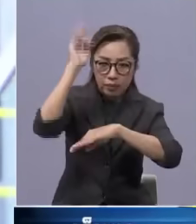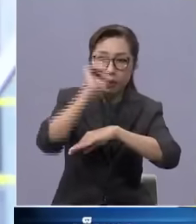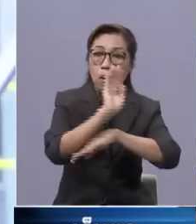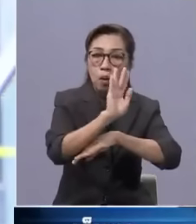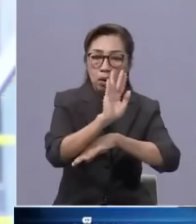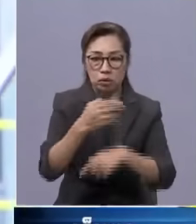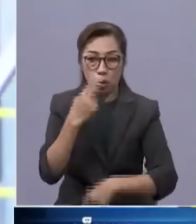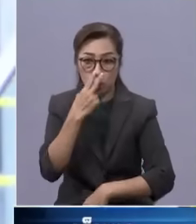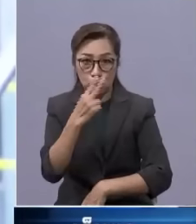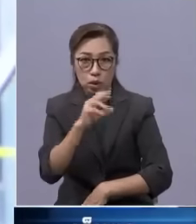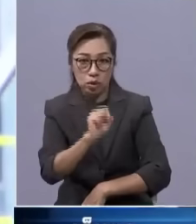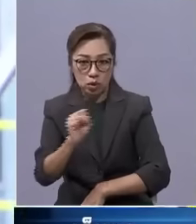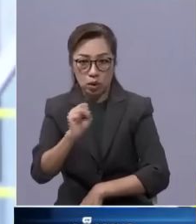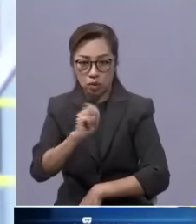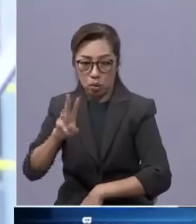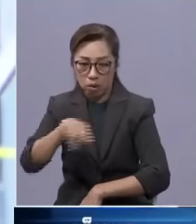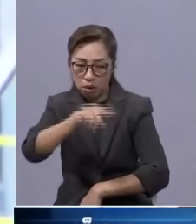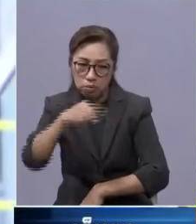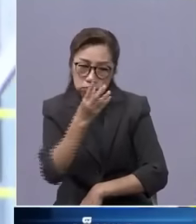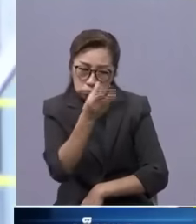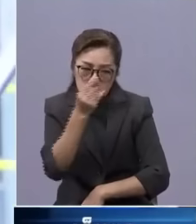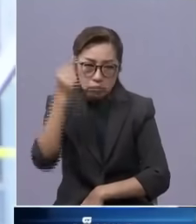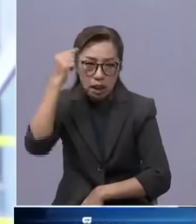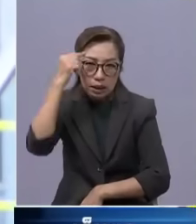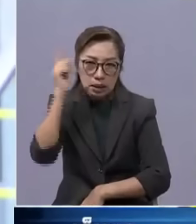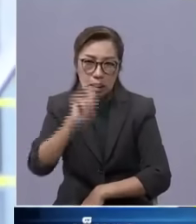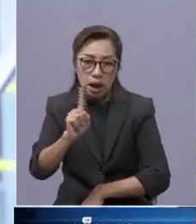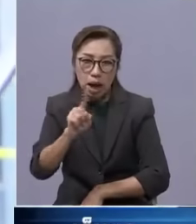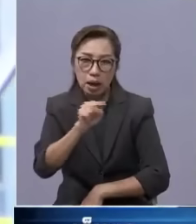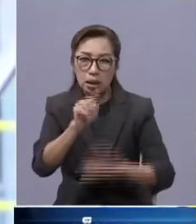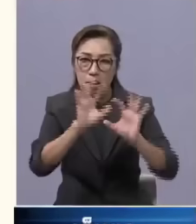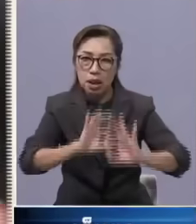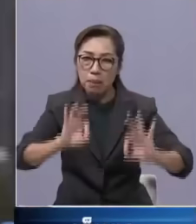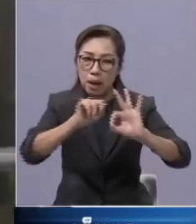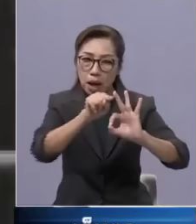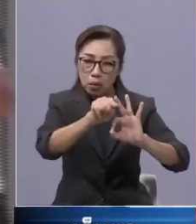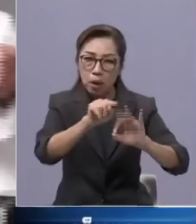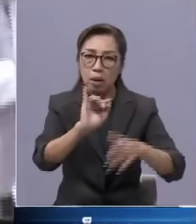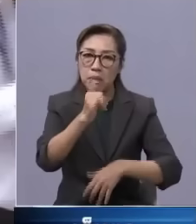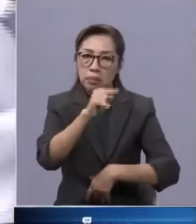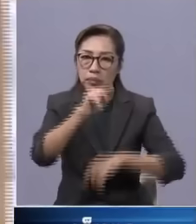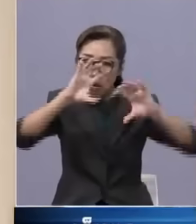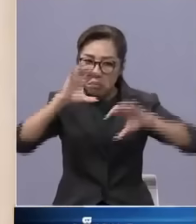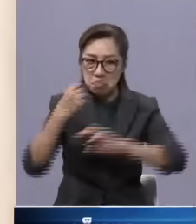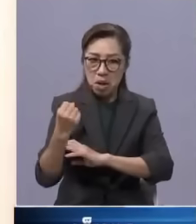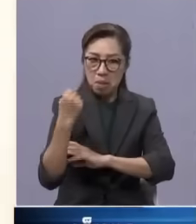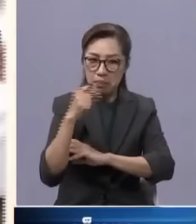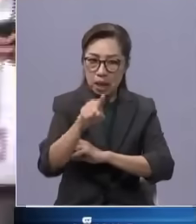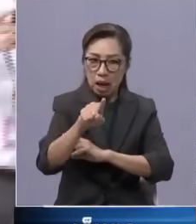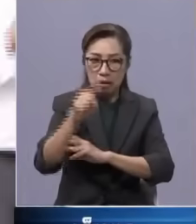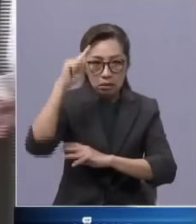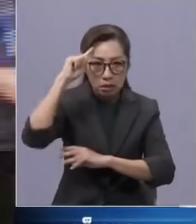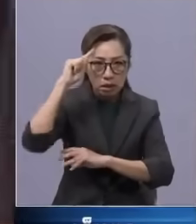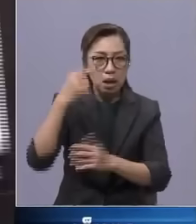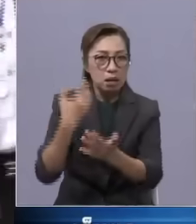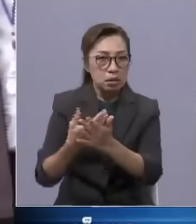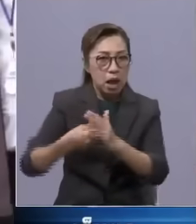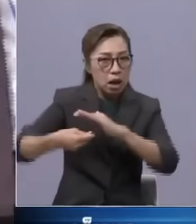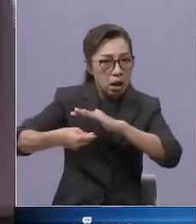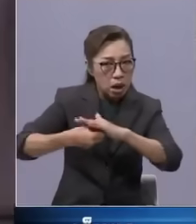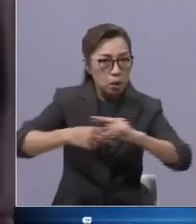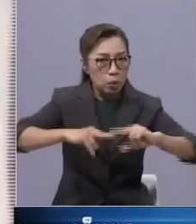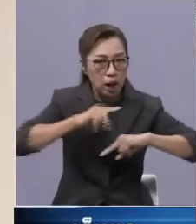มุมจากสวสสว่าจะคิดอ่านโดยเฉพาะประเด็นการใช้อำนาจที่อาจเข้าข่ายแสวงหาประโยชน์เพื่อตัวเองและพวกพ้อง